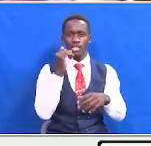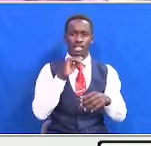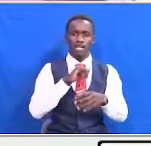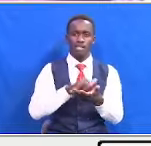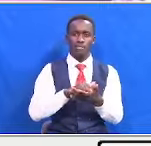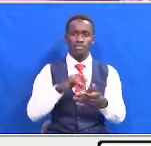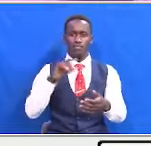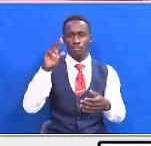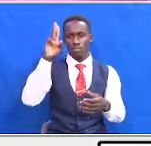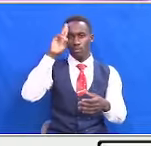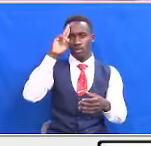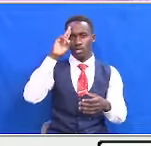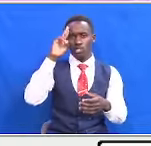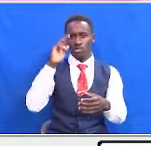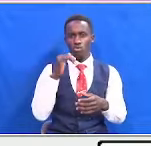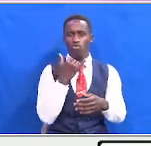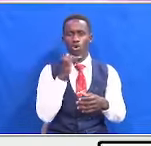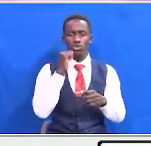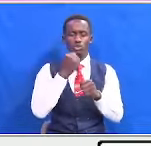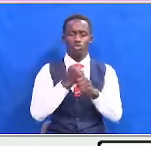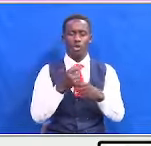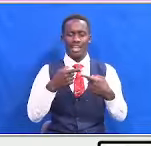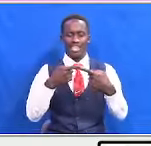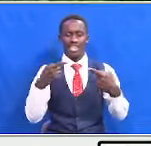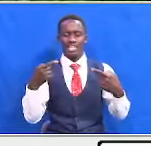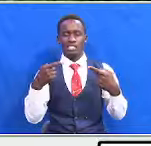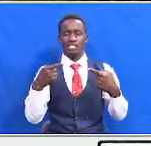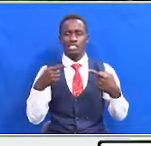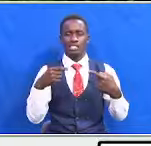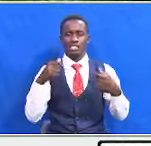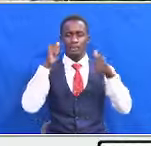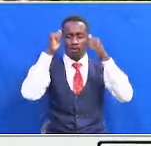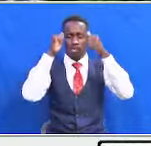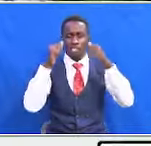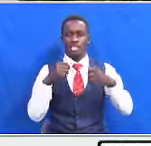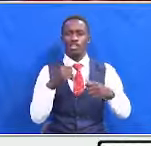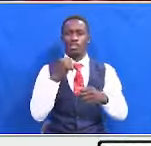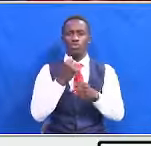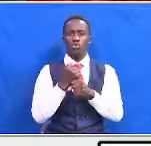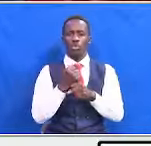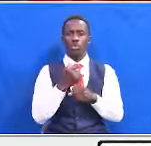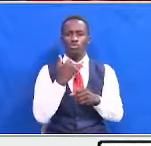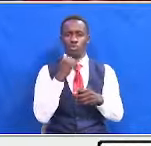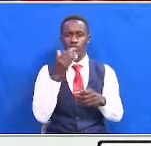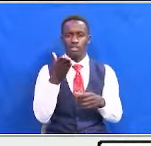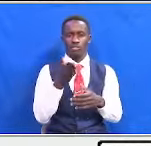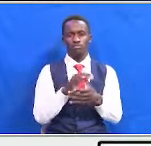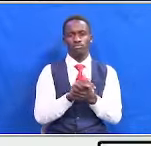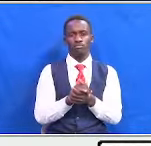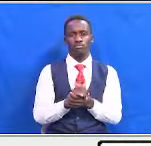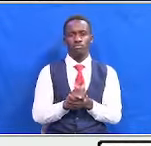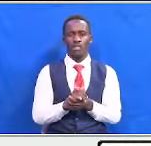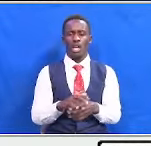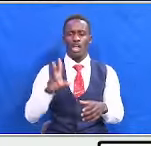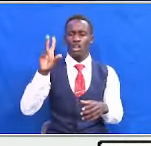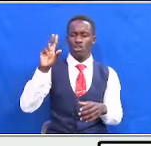za usalama kwa kutumia nguvu zaidi dhidi ya waandamanaji na kusababisha maafa hayo. It should not be possible